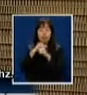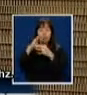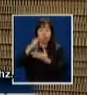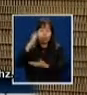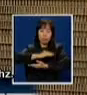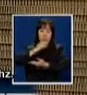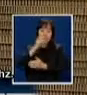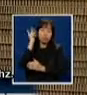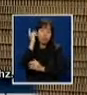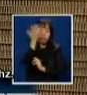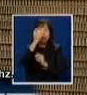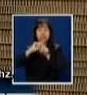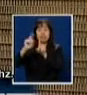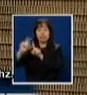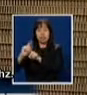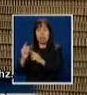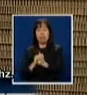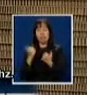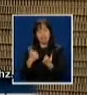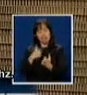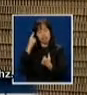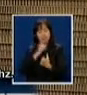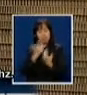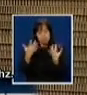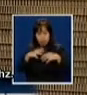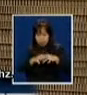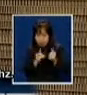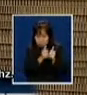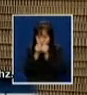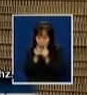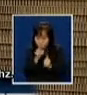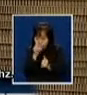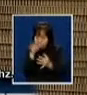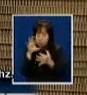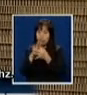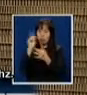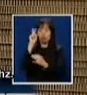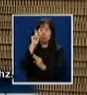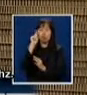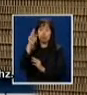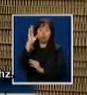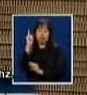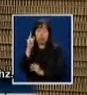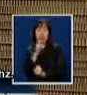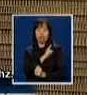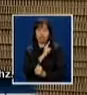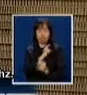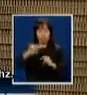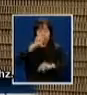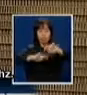มากยิ่งขึ้นแล้วก็คงต้องประสานใกล้ชิดมากขึ้นกับกชและกสทช.ต่อไปนะครับ